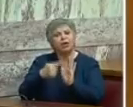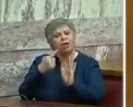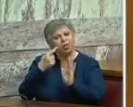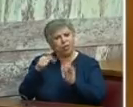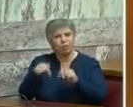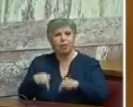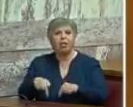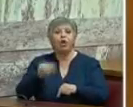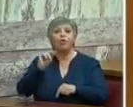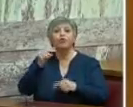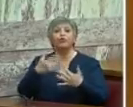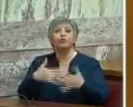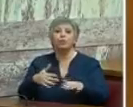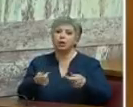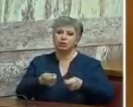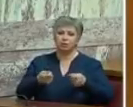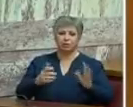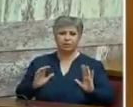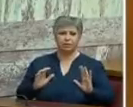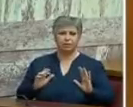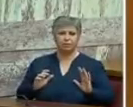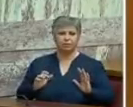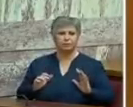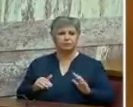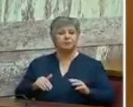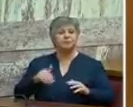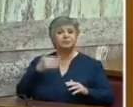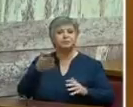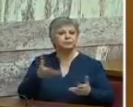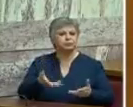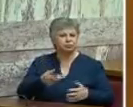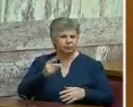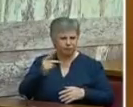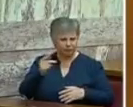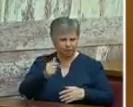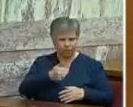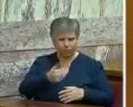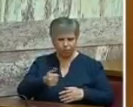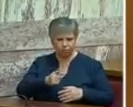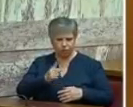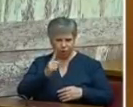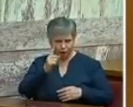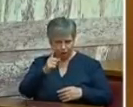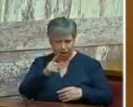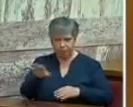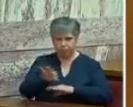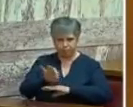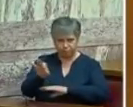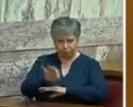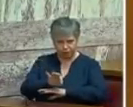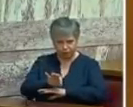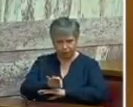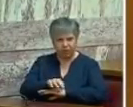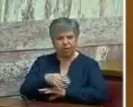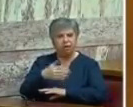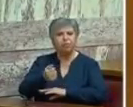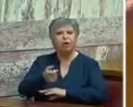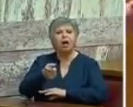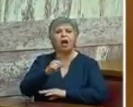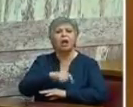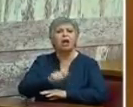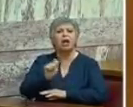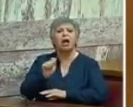έχει δώσει λοιπόν πολύ χρόνο τον Κελπνό γιατί έχετε κάνει πολλά. Δεν έχετε κάνει μόνο αυτό, τους 23 διορισμούς. Δεν έδωσε ο κύριος Αβραμόπουλος εντολή